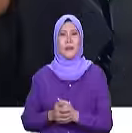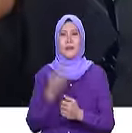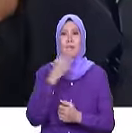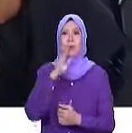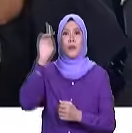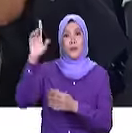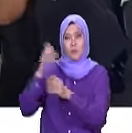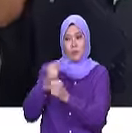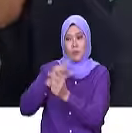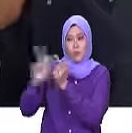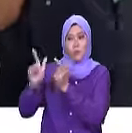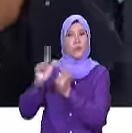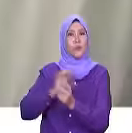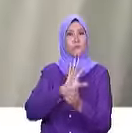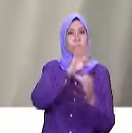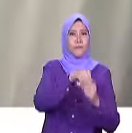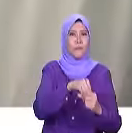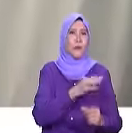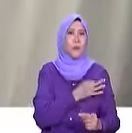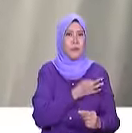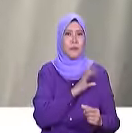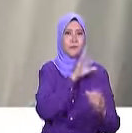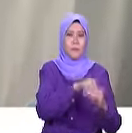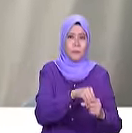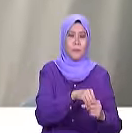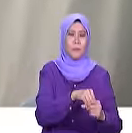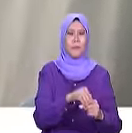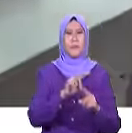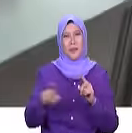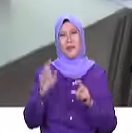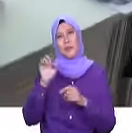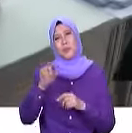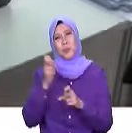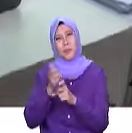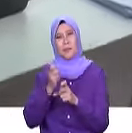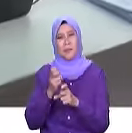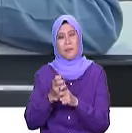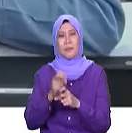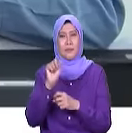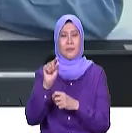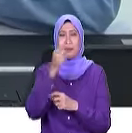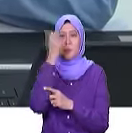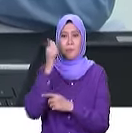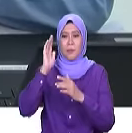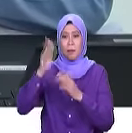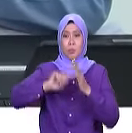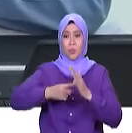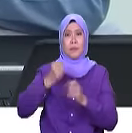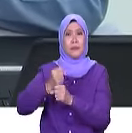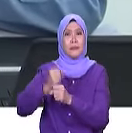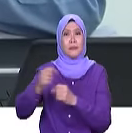dapat kelulusan untuk libatkan mereka. Jadi, mungkin struggle sikit kerana lepas ini mereka akan mula